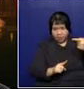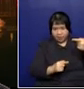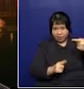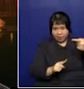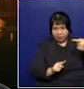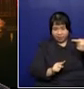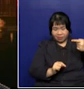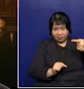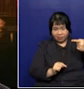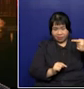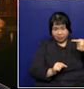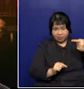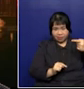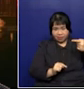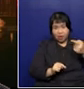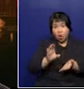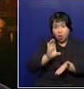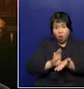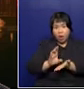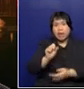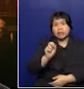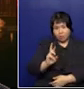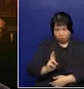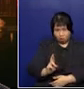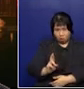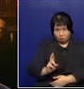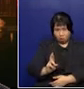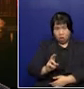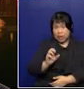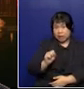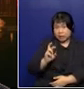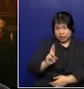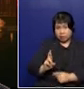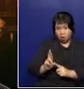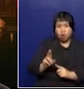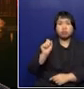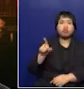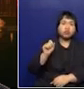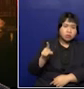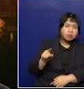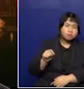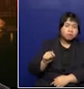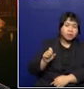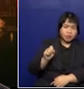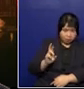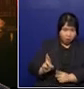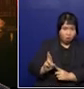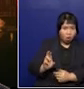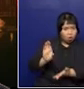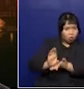ฮะจะเป็นงบสำรองจ่ายเพื่อฉุกเฉินหรือจำเป็นนะท่านตั้งเอา